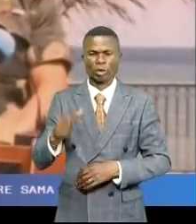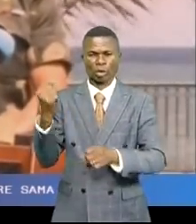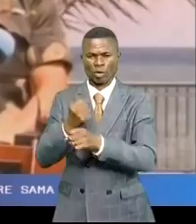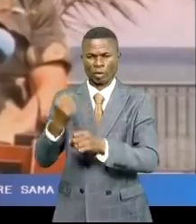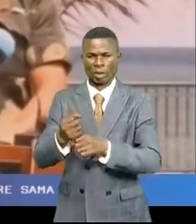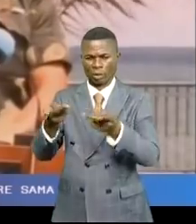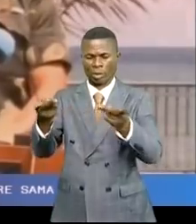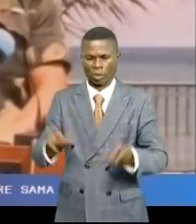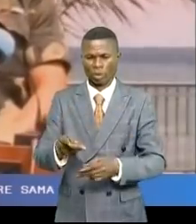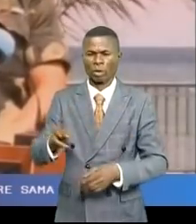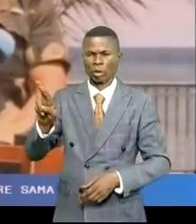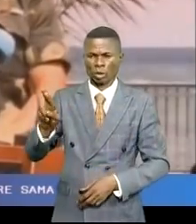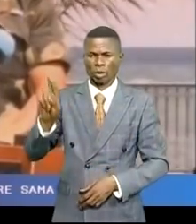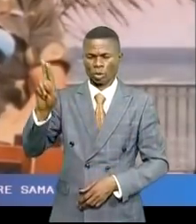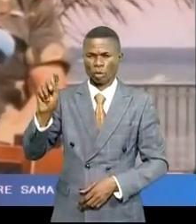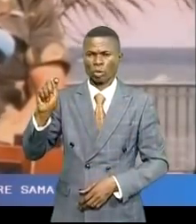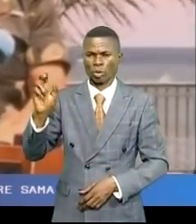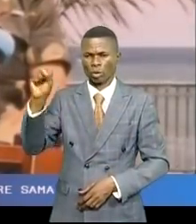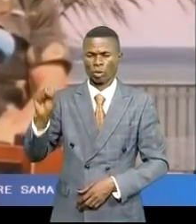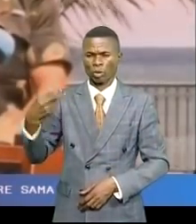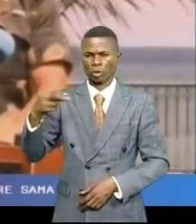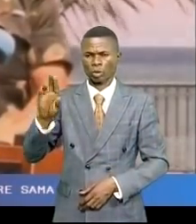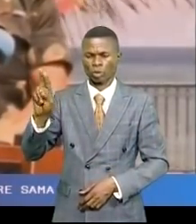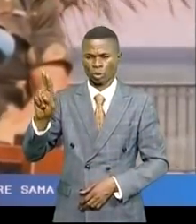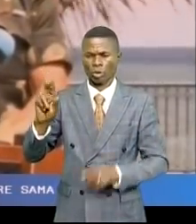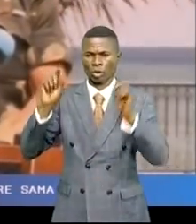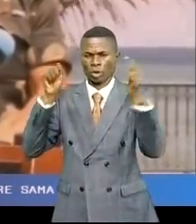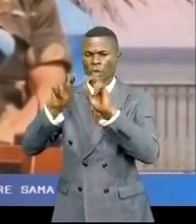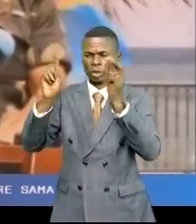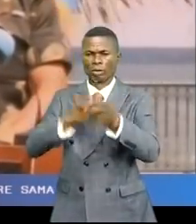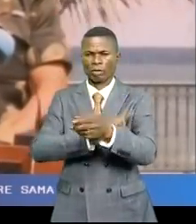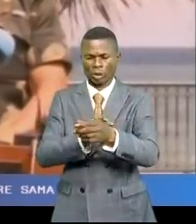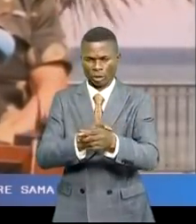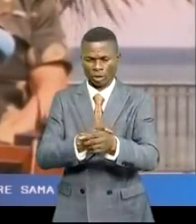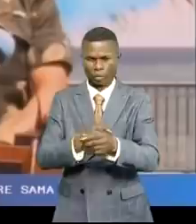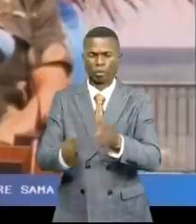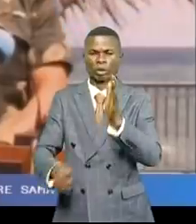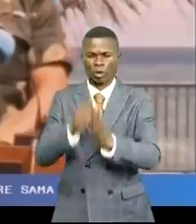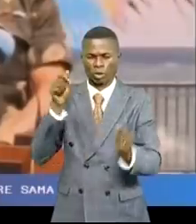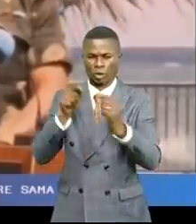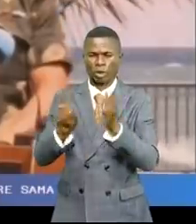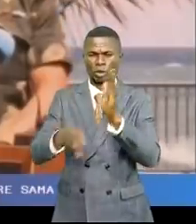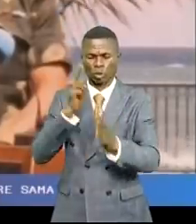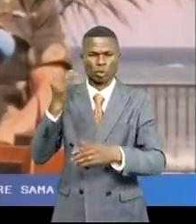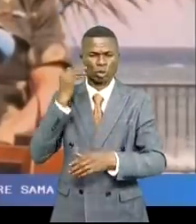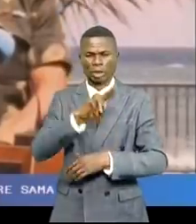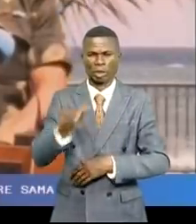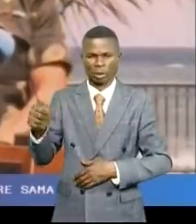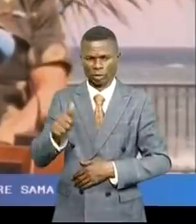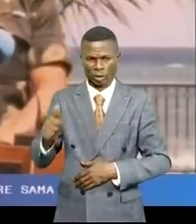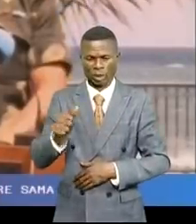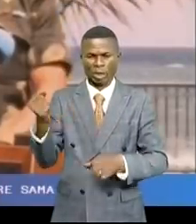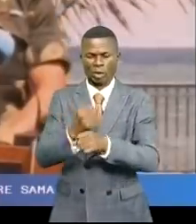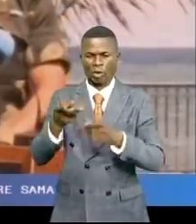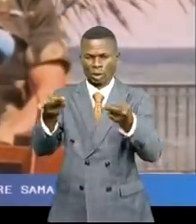juin 2021. Axe Rutshuru-Goma, du 11 au 12 juin 2021.